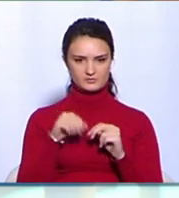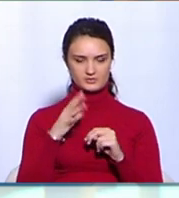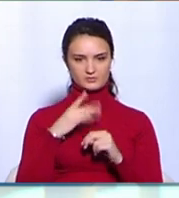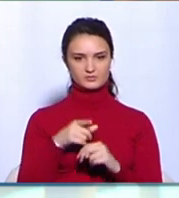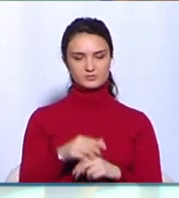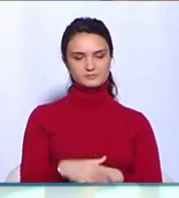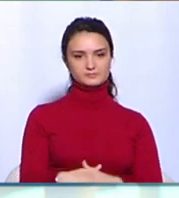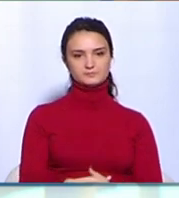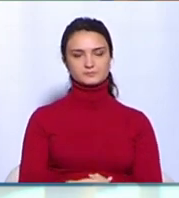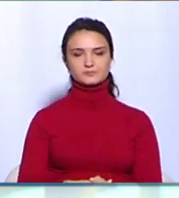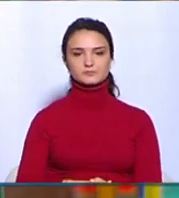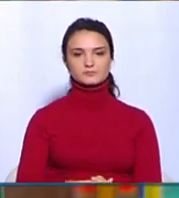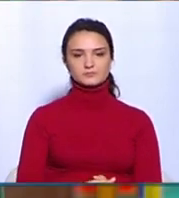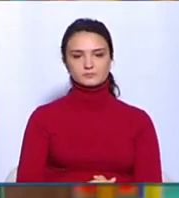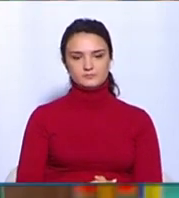შეიძლება აღმოჩნდეს ეს?